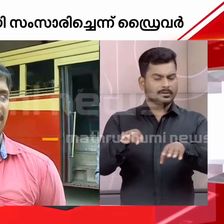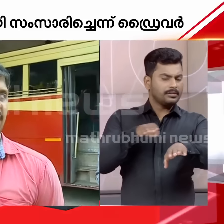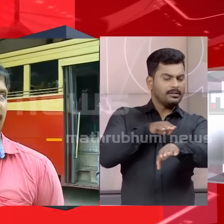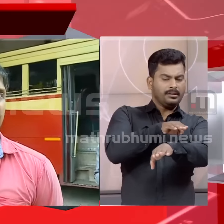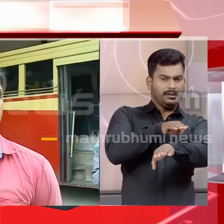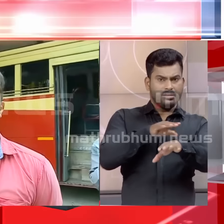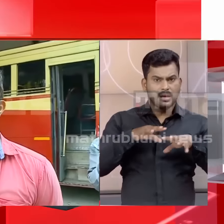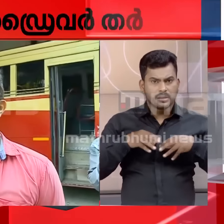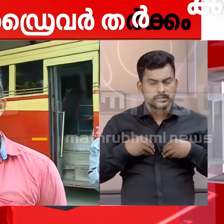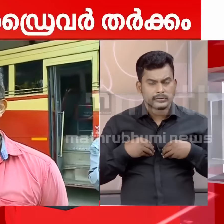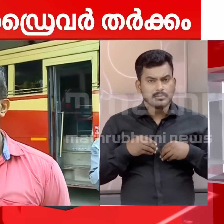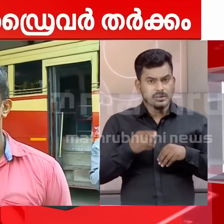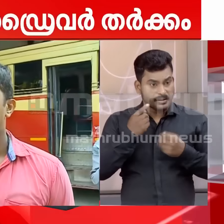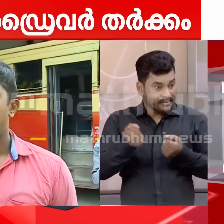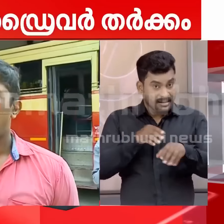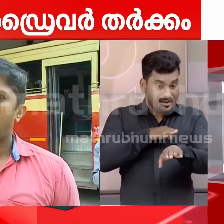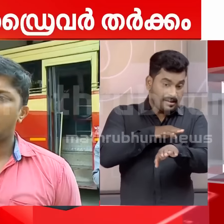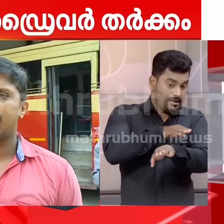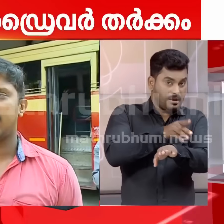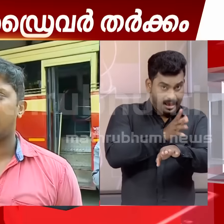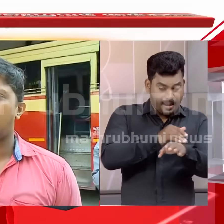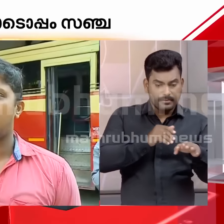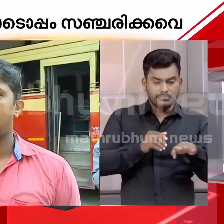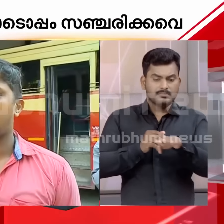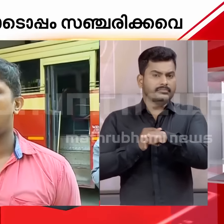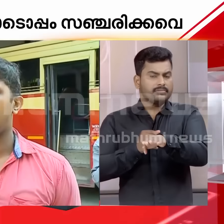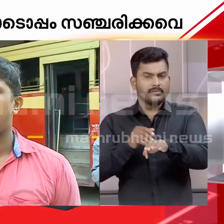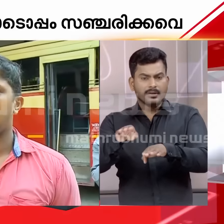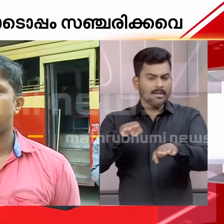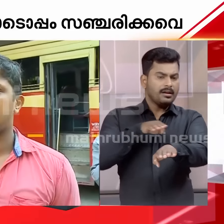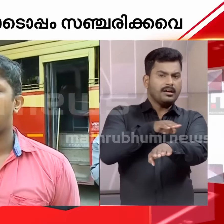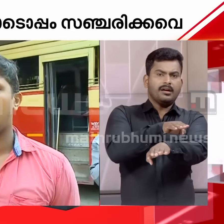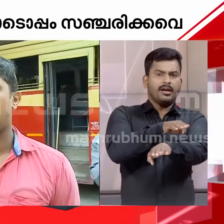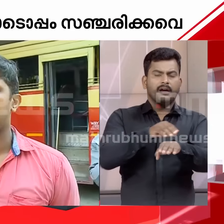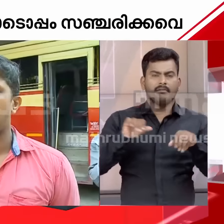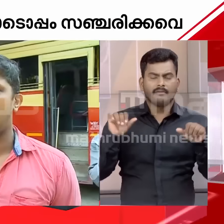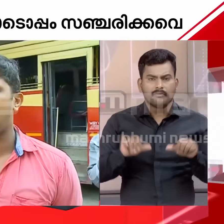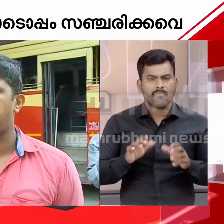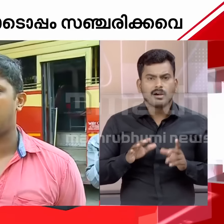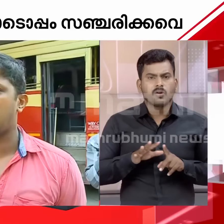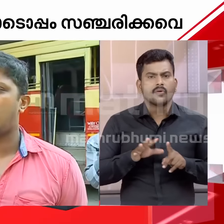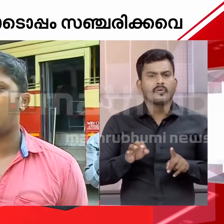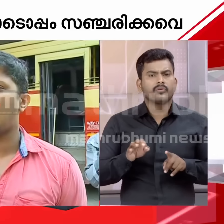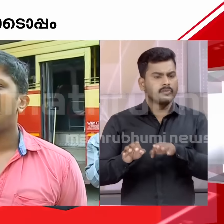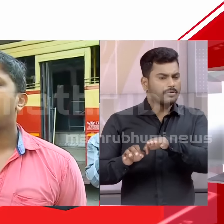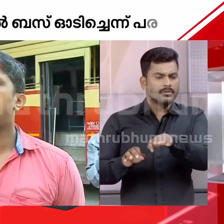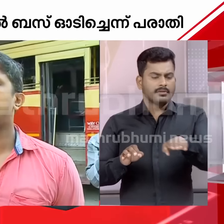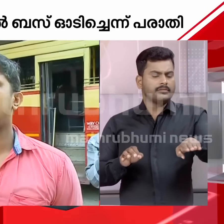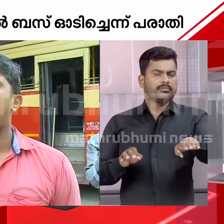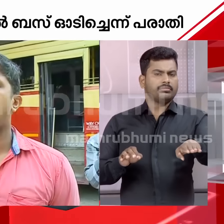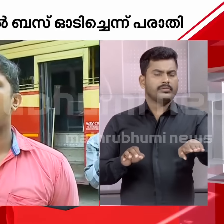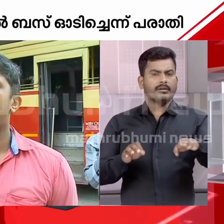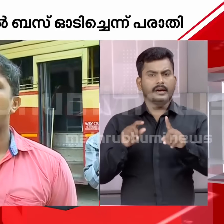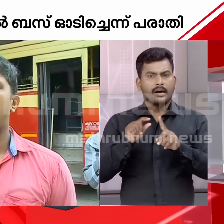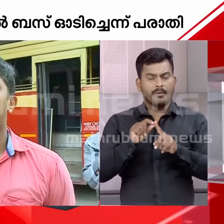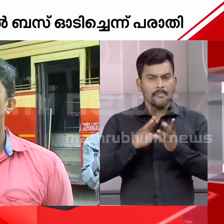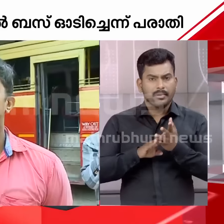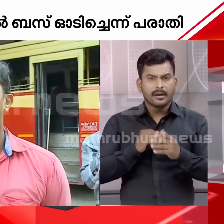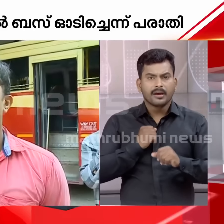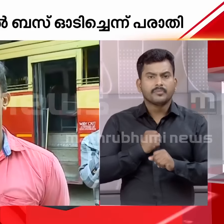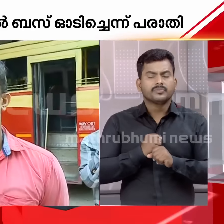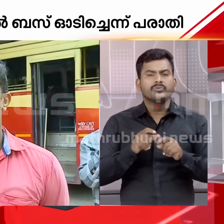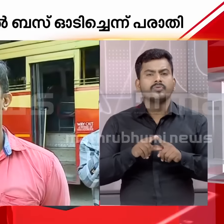ചെയ്യാൻ നിന്ന് സ്ഥലം ഉണ്ടെങ്കിൽ സ്ഥലം കൊടുക്കും, അല്ല ഇടത് സൈഡിൽ കൂടെ വന്നു കഴിഞ്ഞാൽ നമുക്ക് സ്ഥലം കൊടുക്കാൻ സ്ഥലം ഇല്ലെങ്കിൽ പറ്റൂല. ആ പി എം ജിയിലും ആ ഒൺവേയിലും